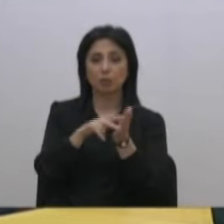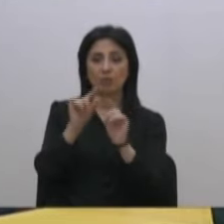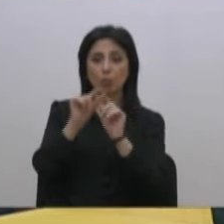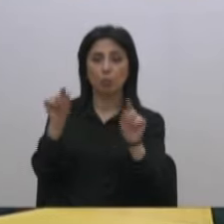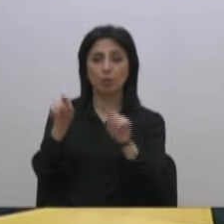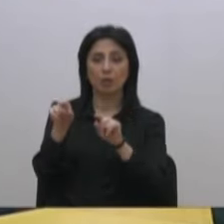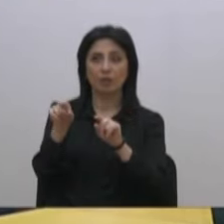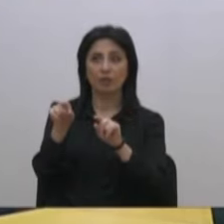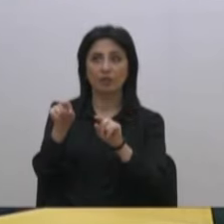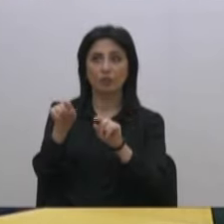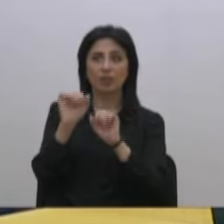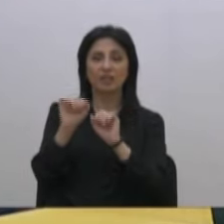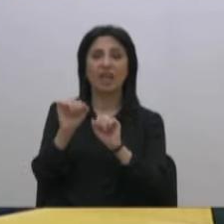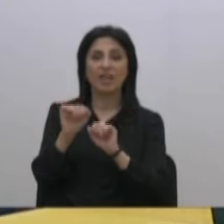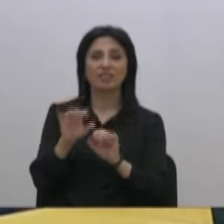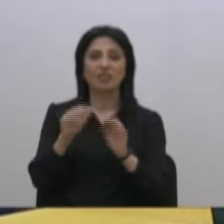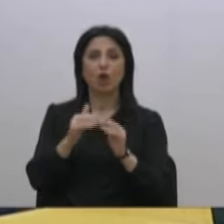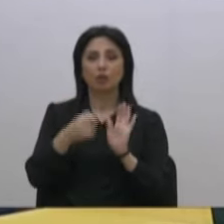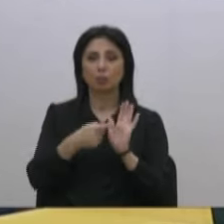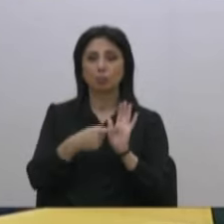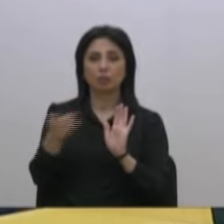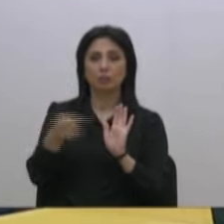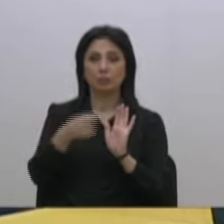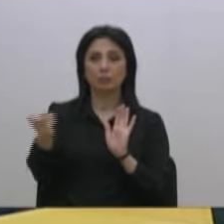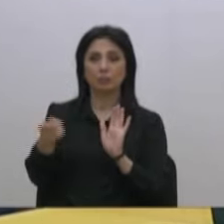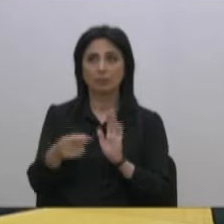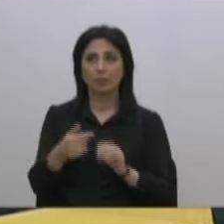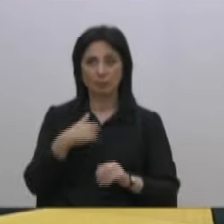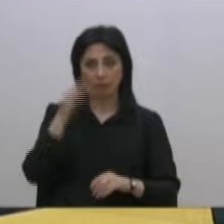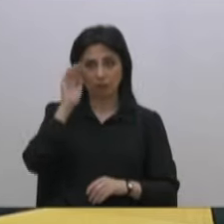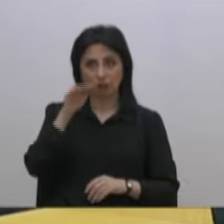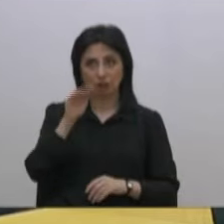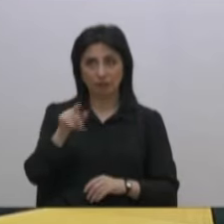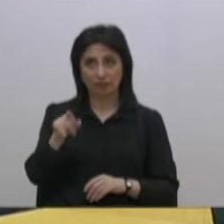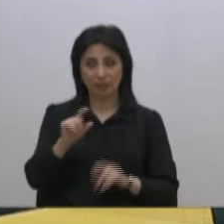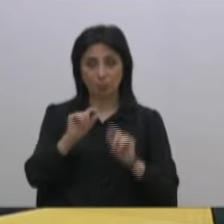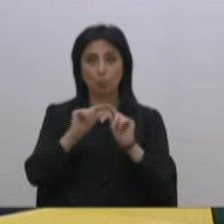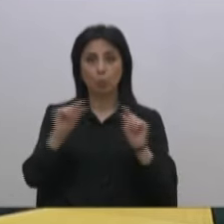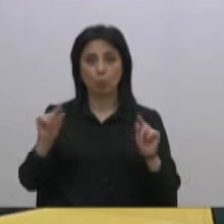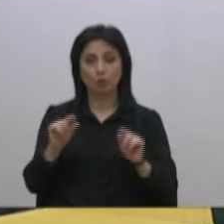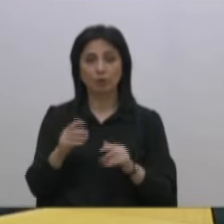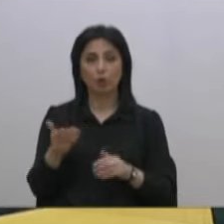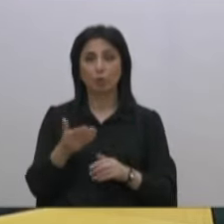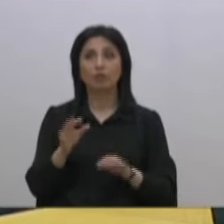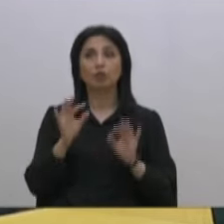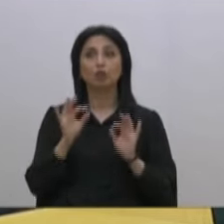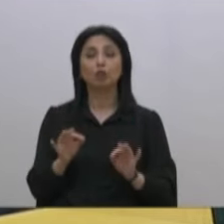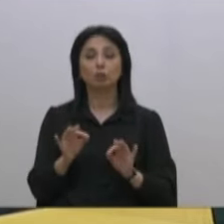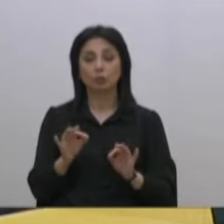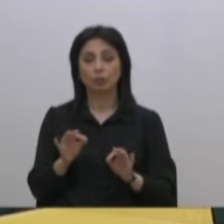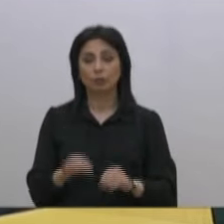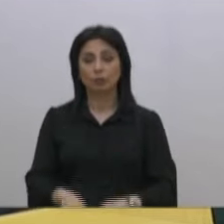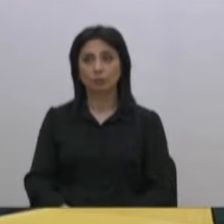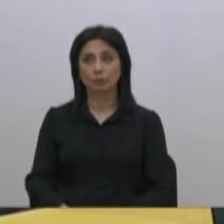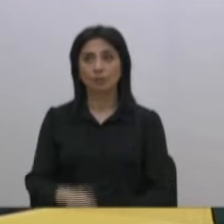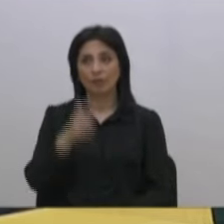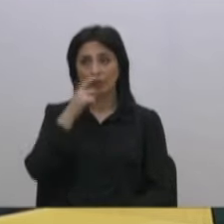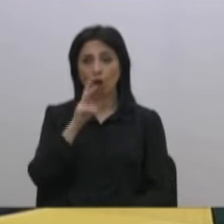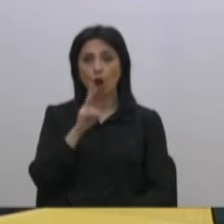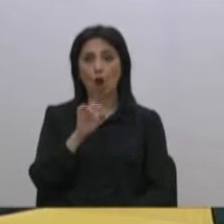მუხლი დაიცავითო კონსტიტუციისო. მე შეგახსენებთ, რომ ეს ის მუხლია, რომელიც სწორედ